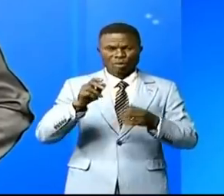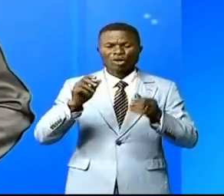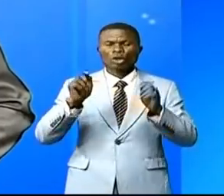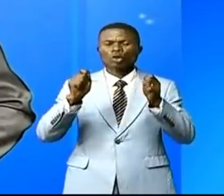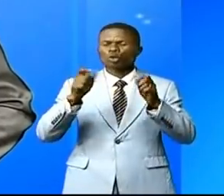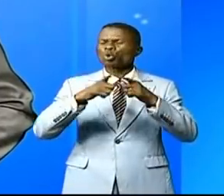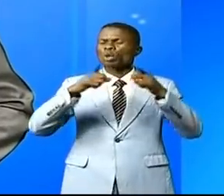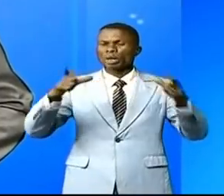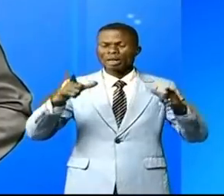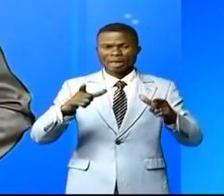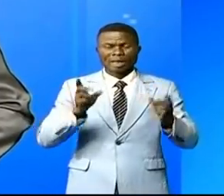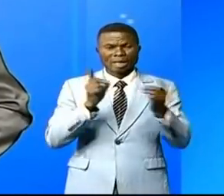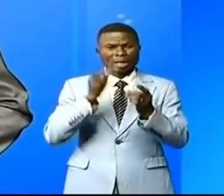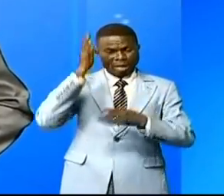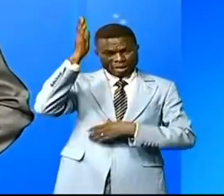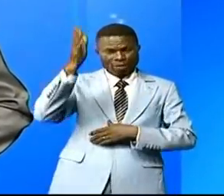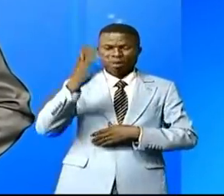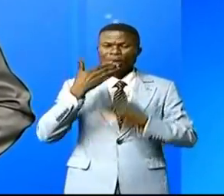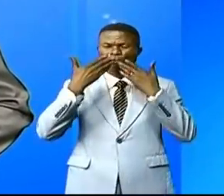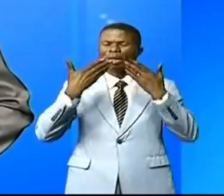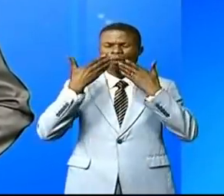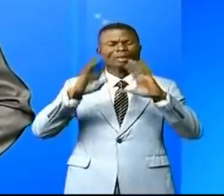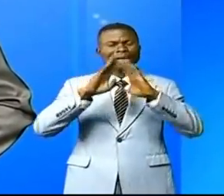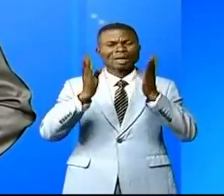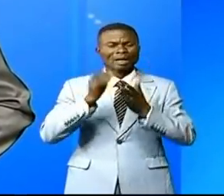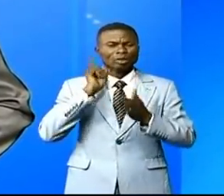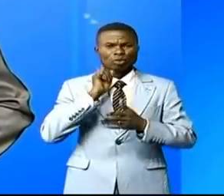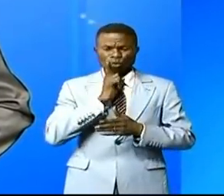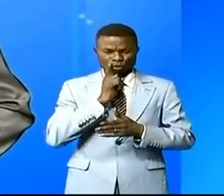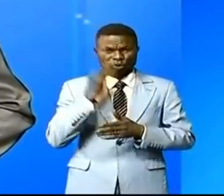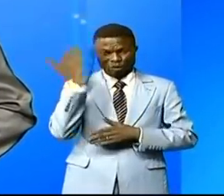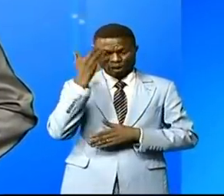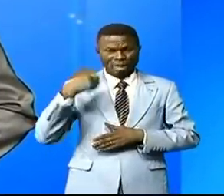du journal télévisé. Moi, je vous retrouve demain à 19h avec le même plaisir. L'actualité continue.